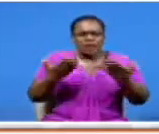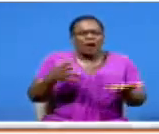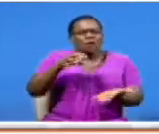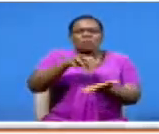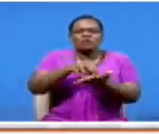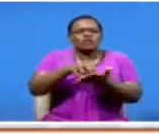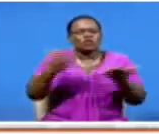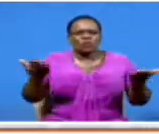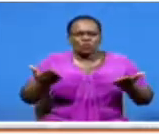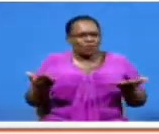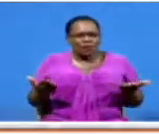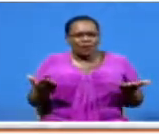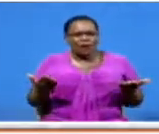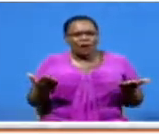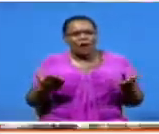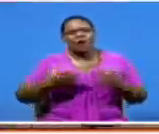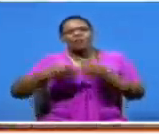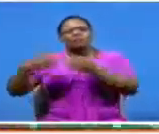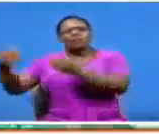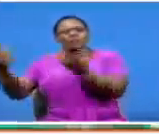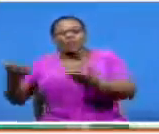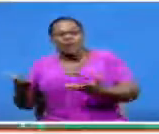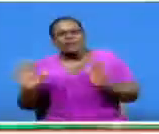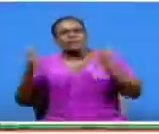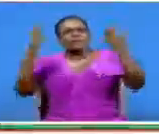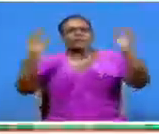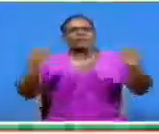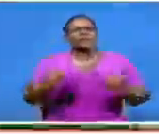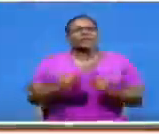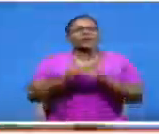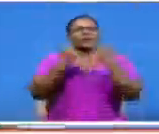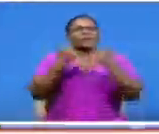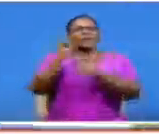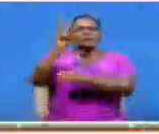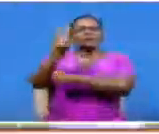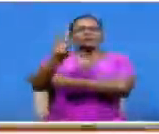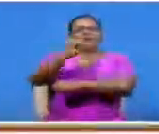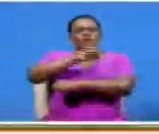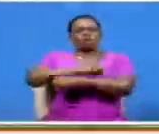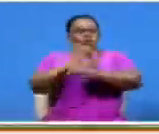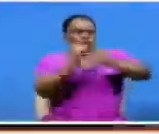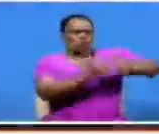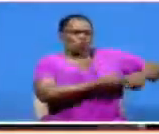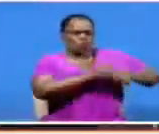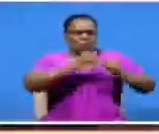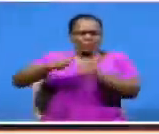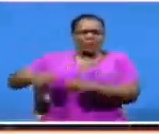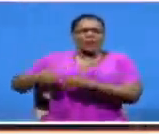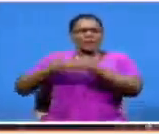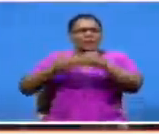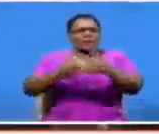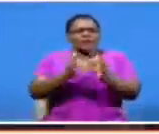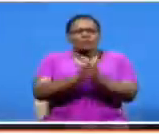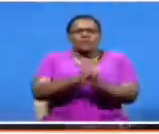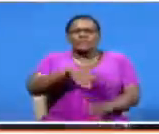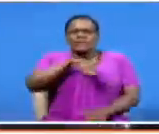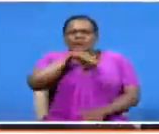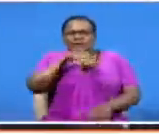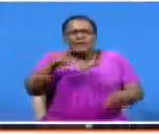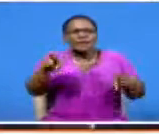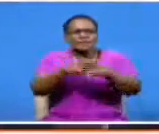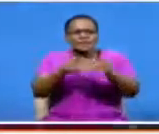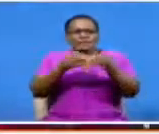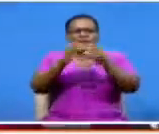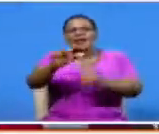wapi, wanaelekea wapi. Hafla hiyo iliyofanyika katika shule ya upili ya Homa Bay na kuongozwa na Odinga pia ilihudhuriwa